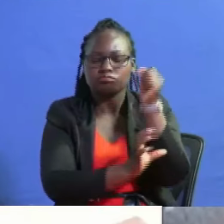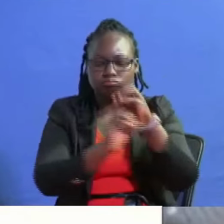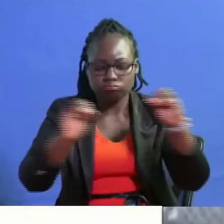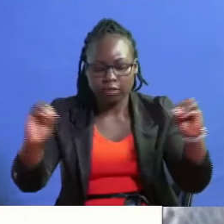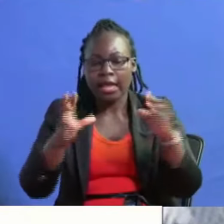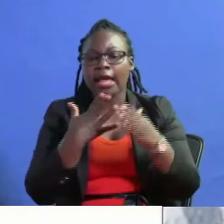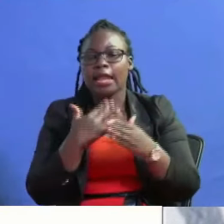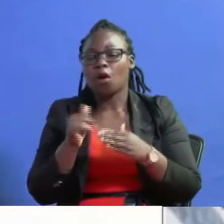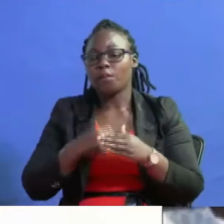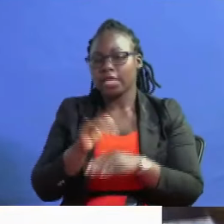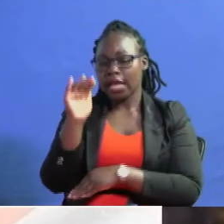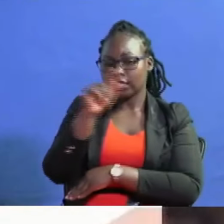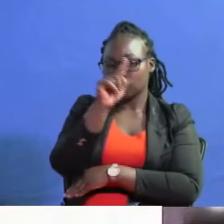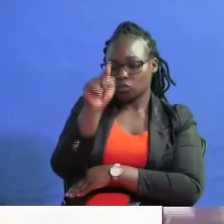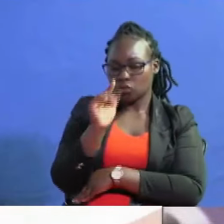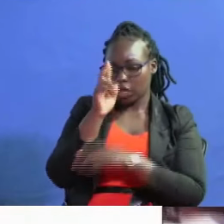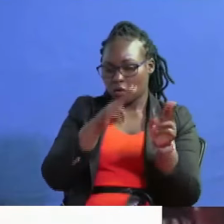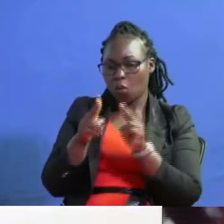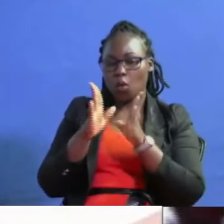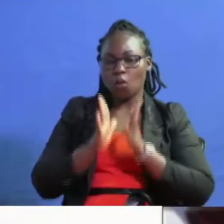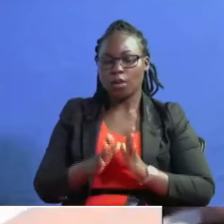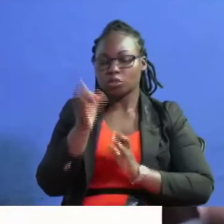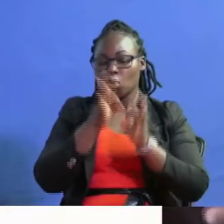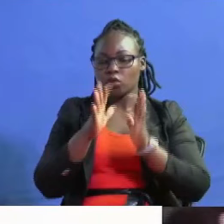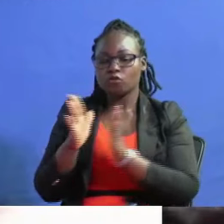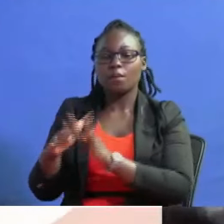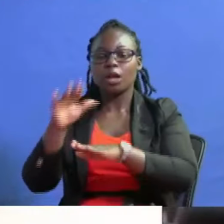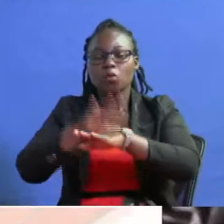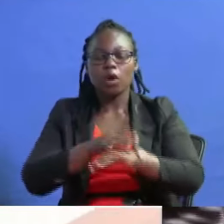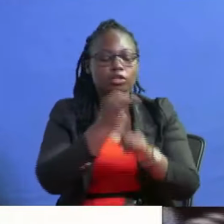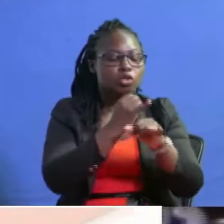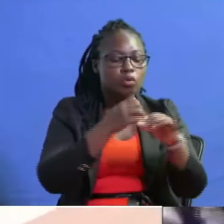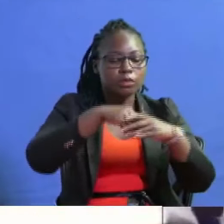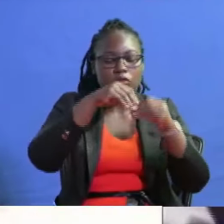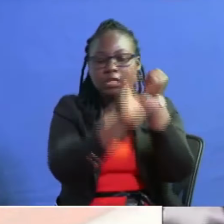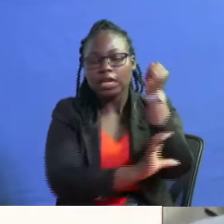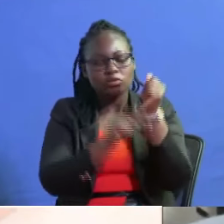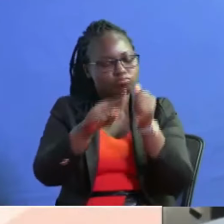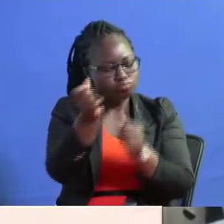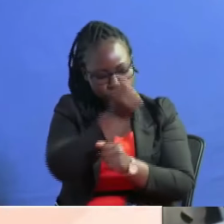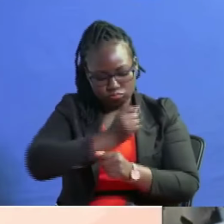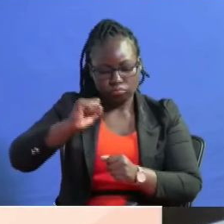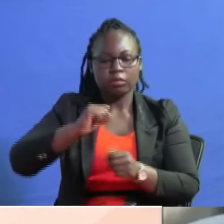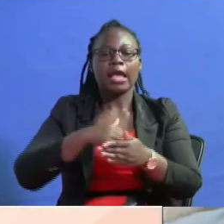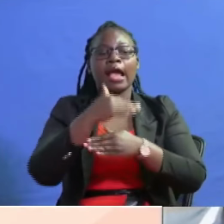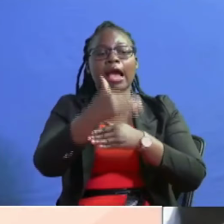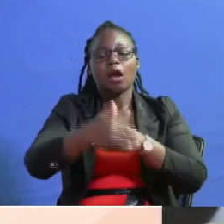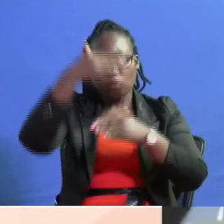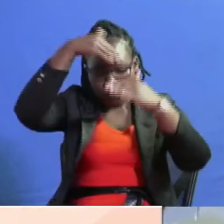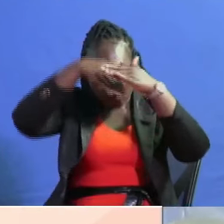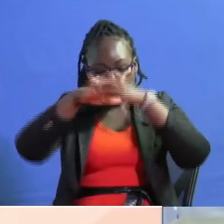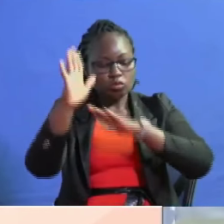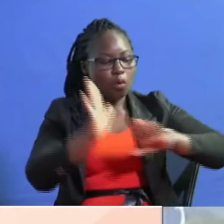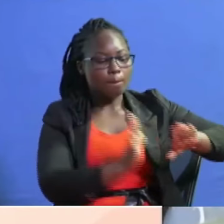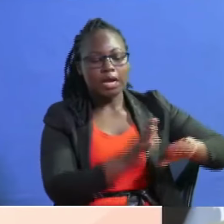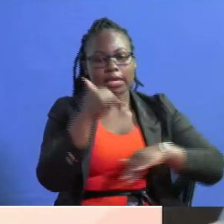Sasa mimi nataka niulize wewe mtu ya lari, nikipanga upate kazi ngambo utakataa? Baada ya bunge kurejea